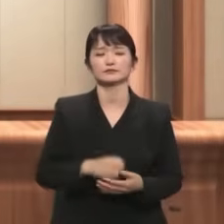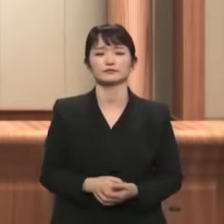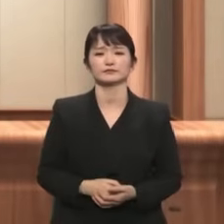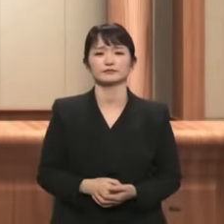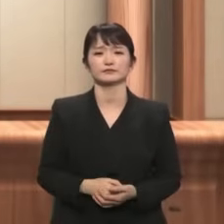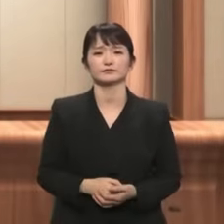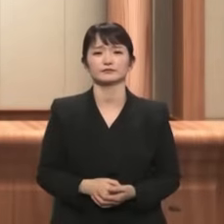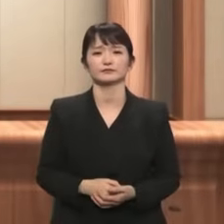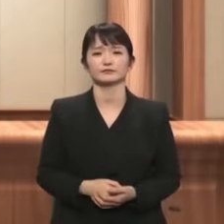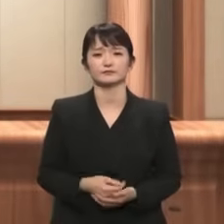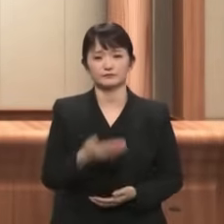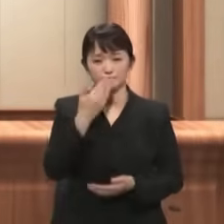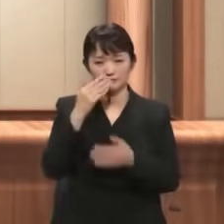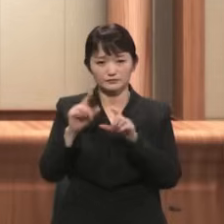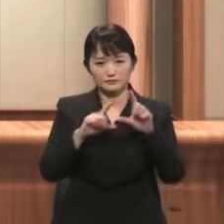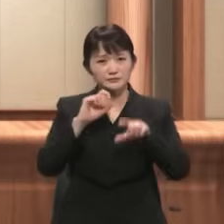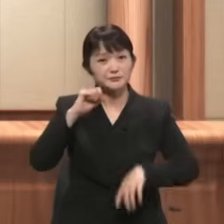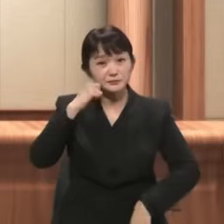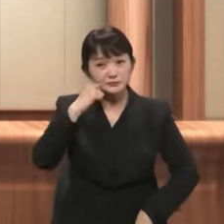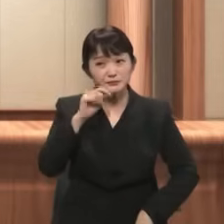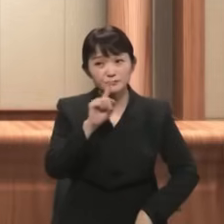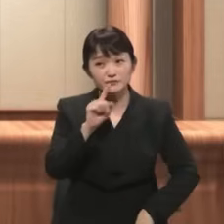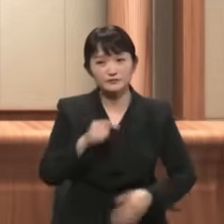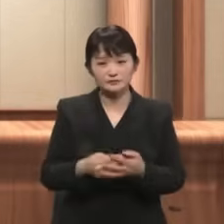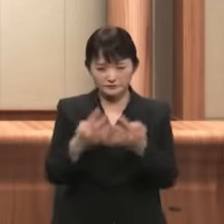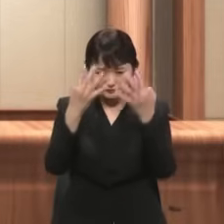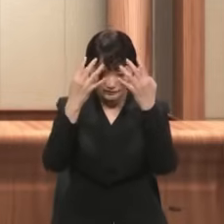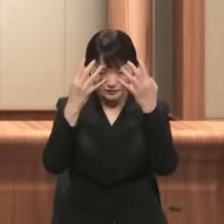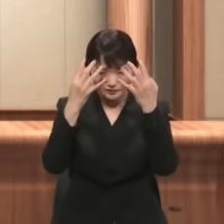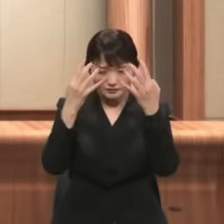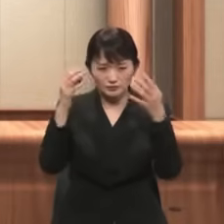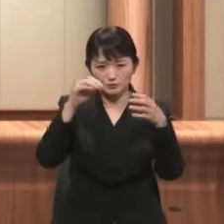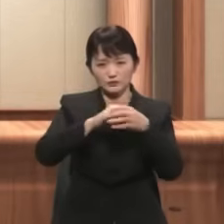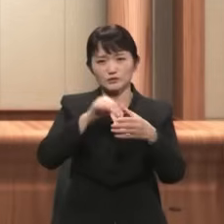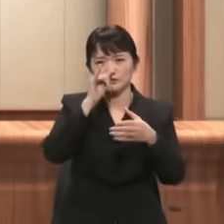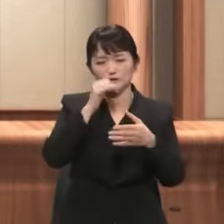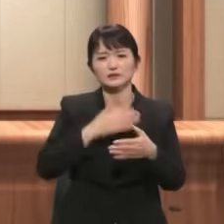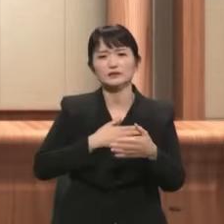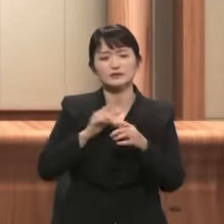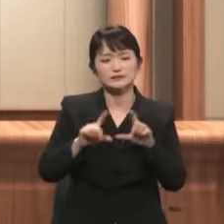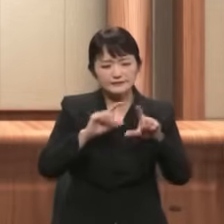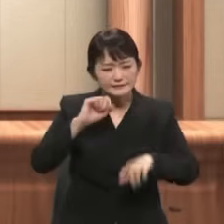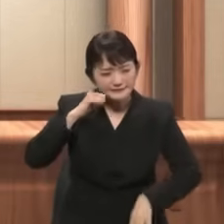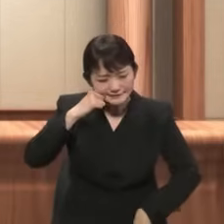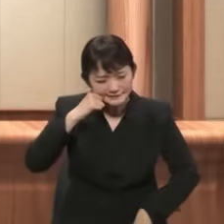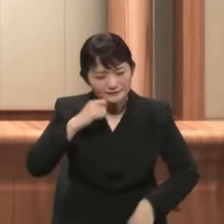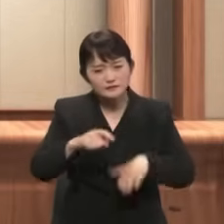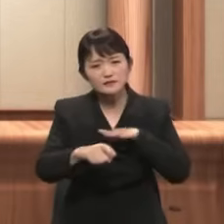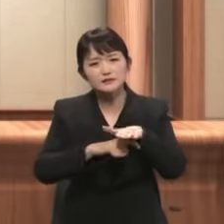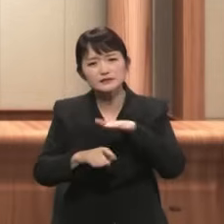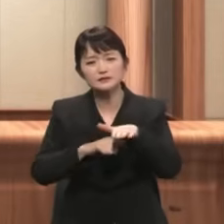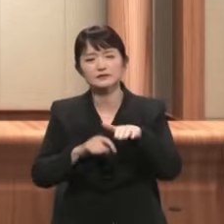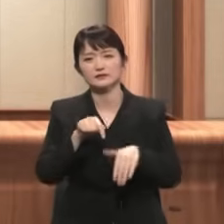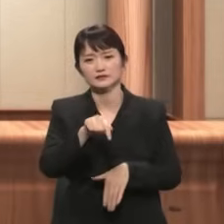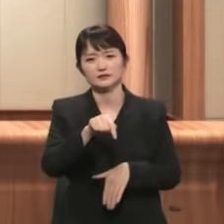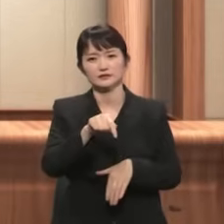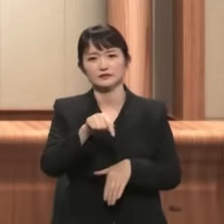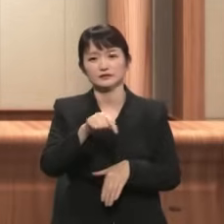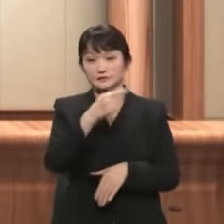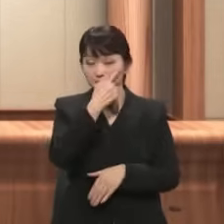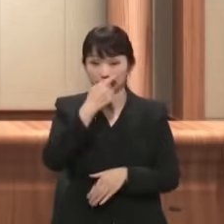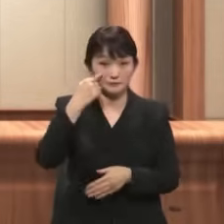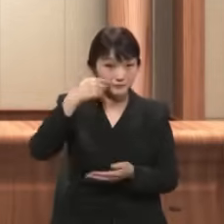하는게 일단은 뭐 양연 기준에 이런 얘기가 많이 들어가긴 하는데 내가 뭐 살기 어려워서 이런 범행을 했다라고 하는 경우에 그리고 그 부분이 좀 입증이